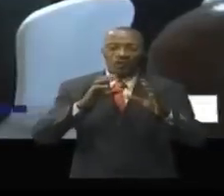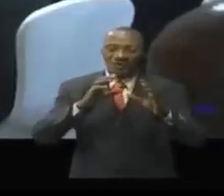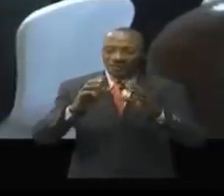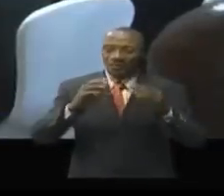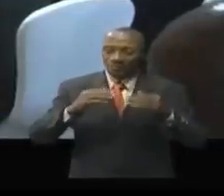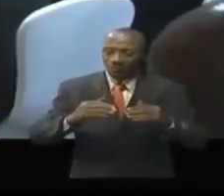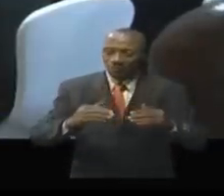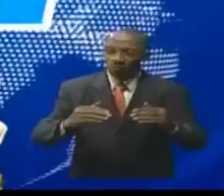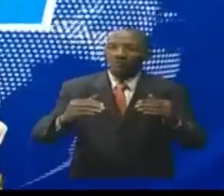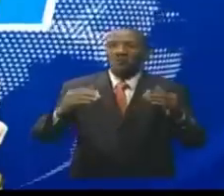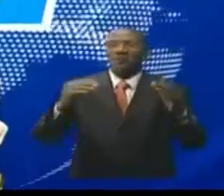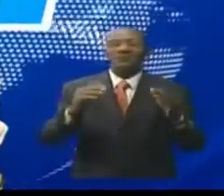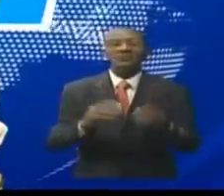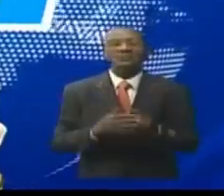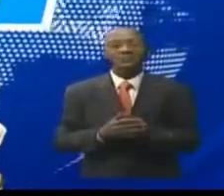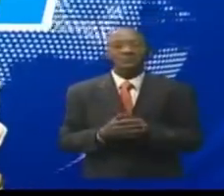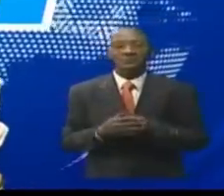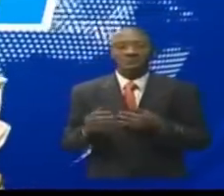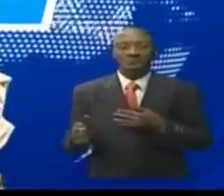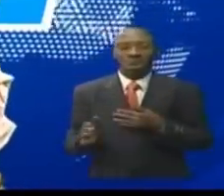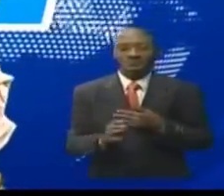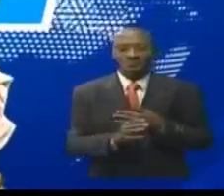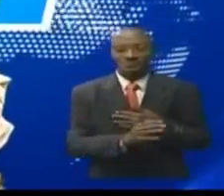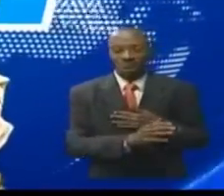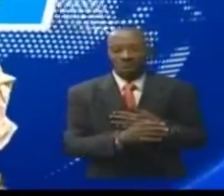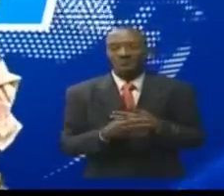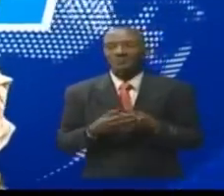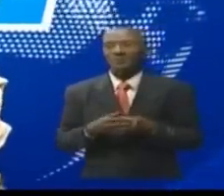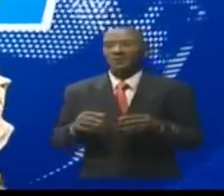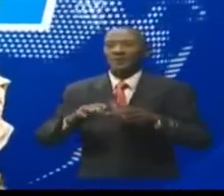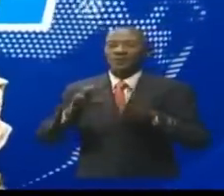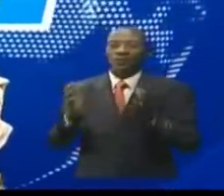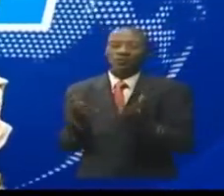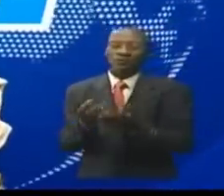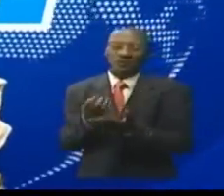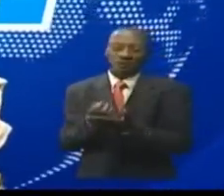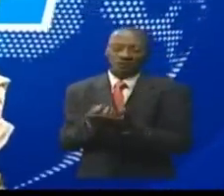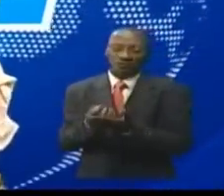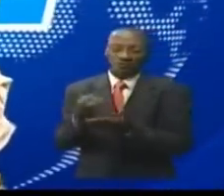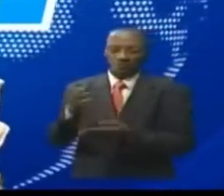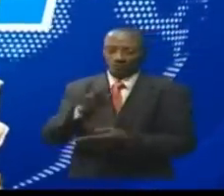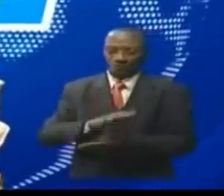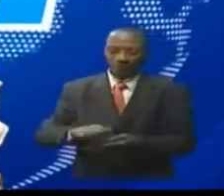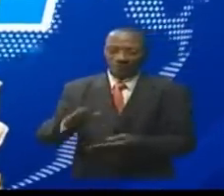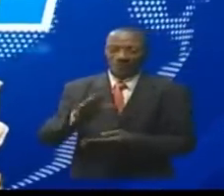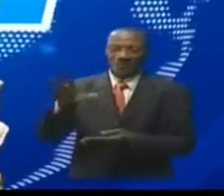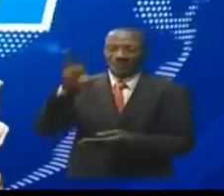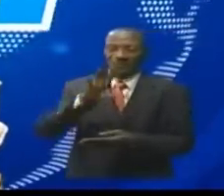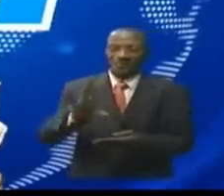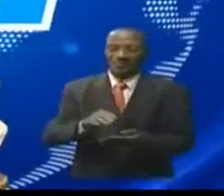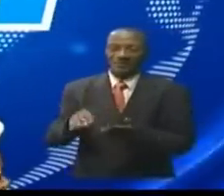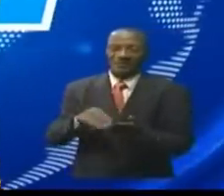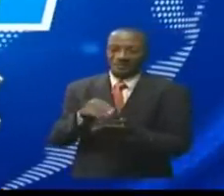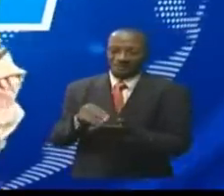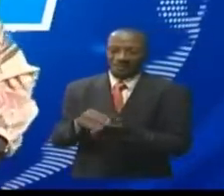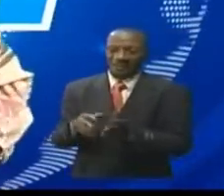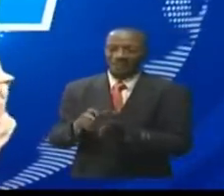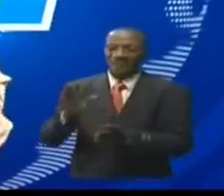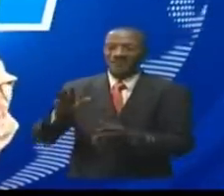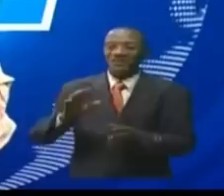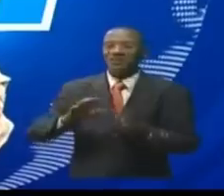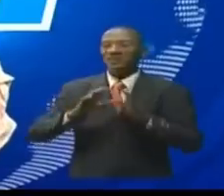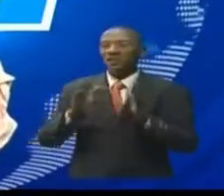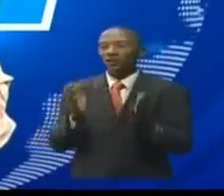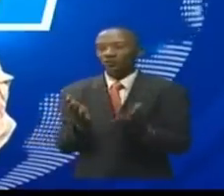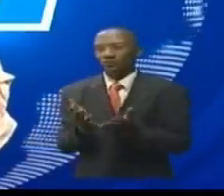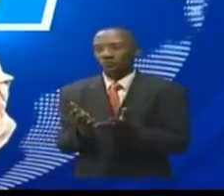ces processus. La communauté économique des États d'Afrique centrale, à travers sa commission environnement, a mis en place un